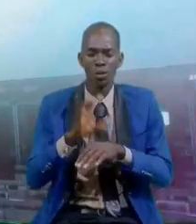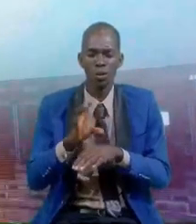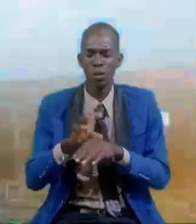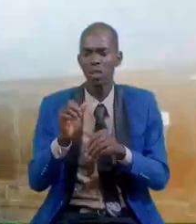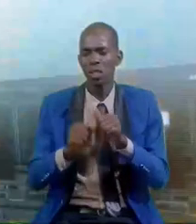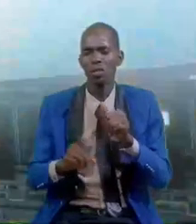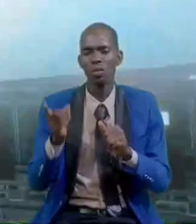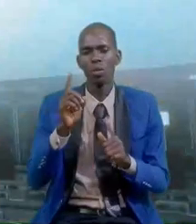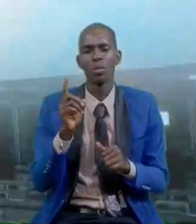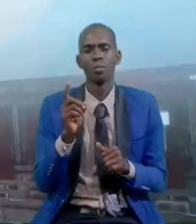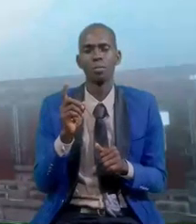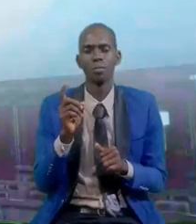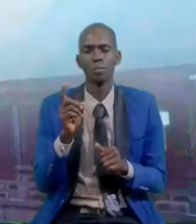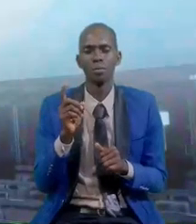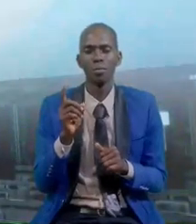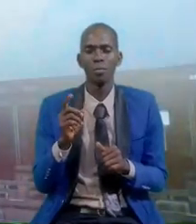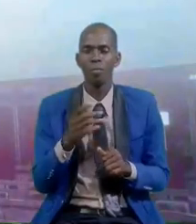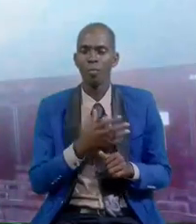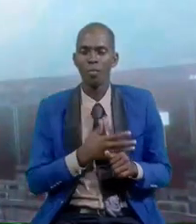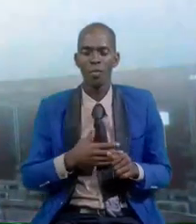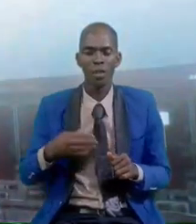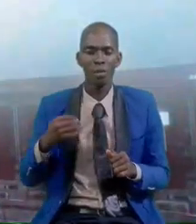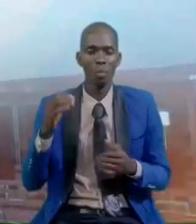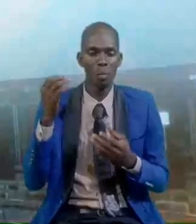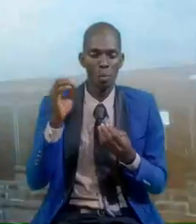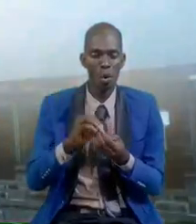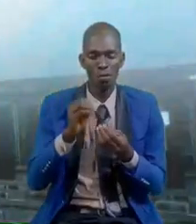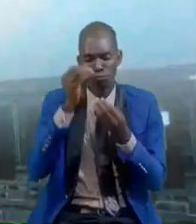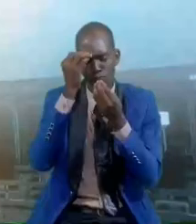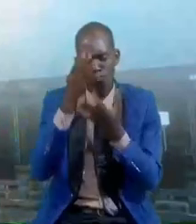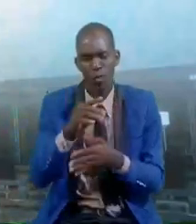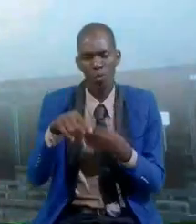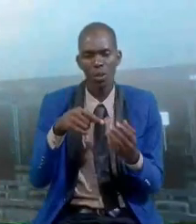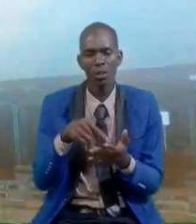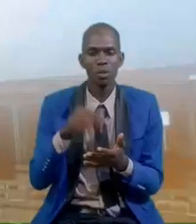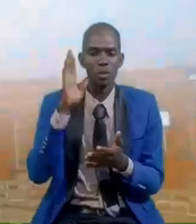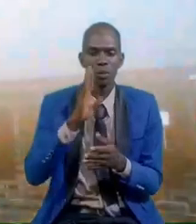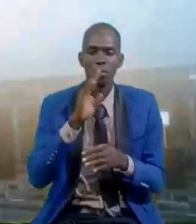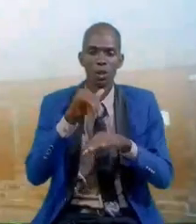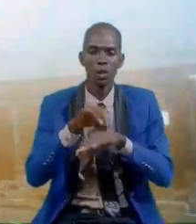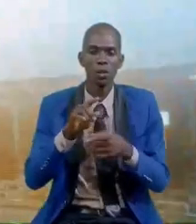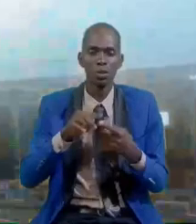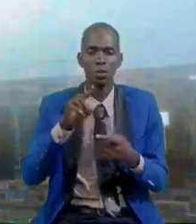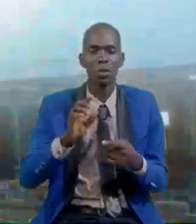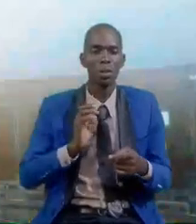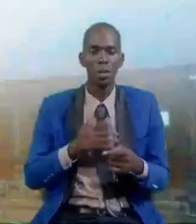Vous qui avez donné votre vie au Seigneur depuis le premier jour jusqu'au dernier jour,